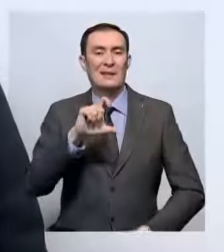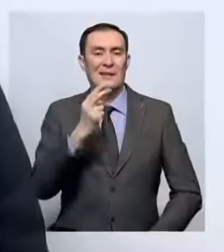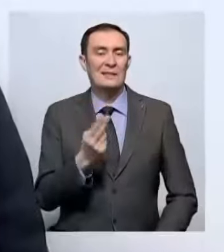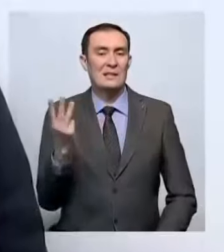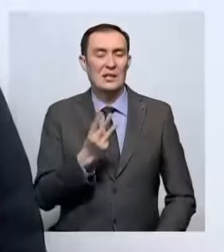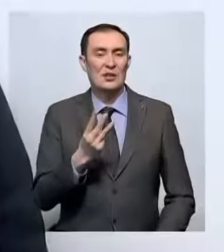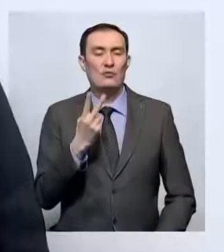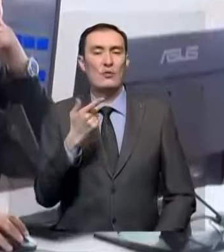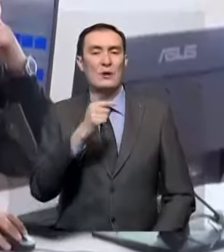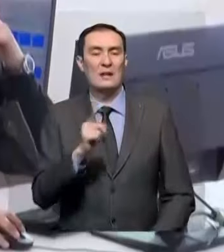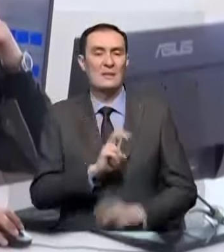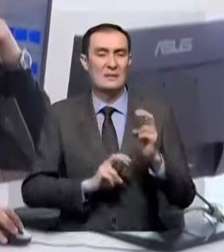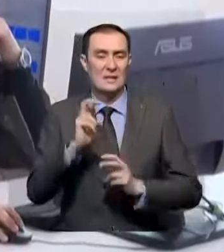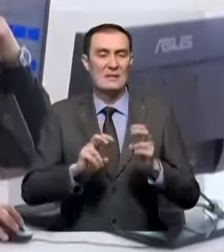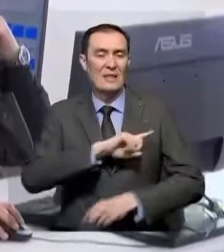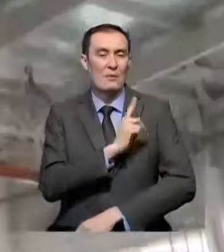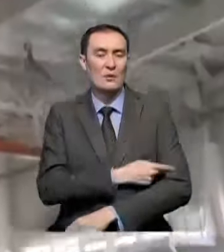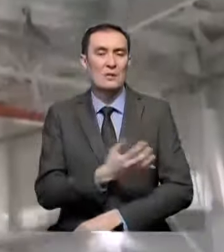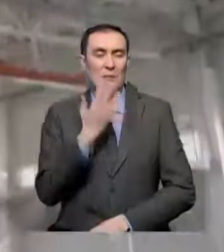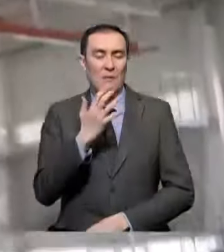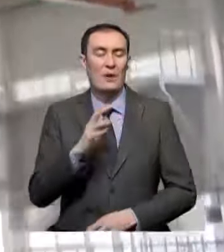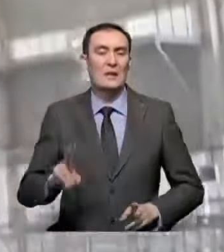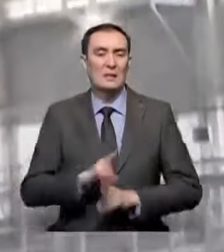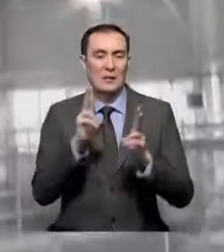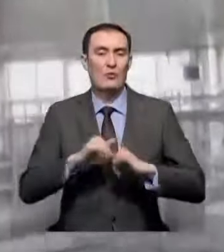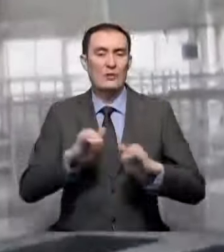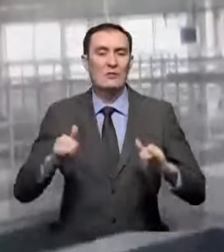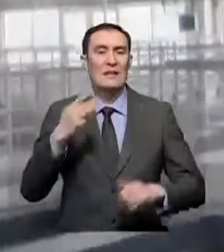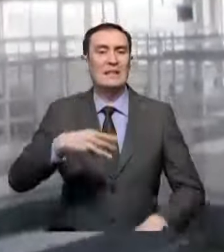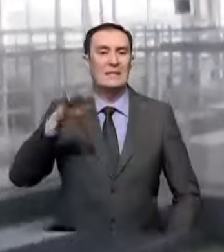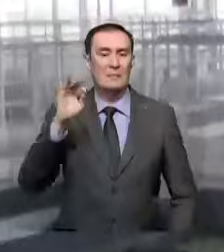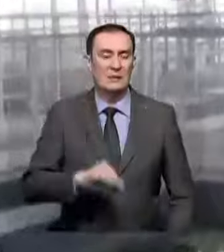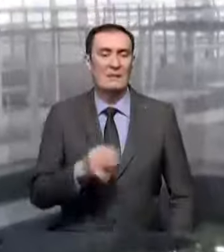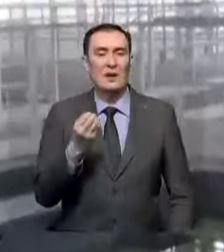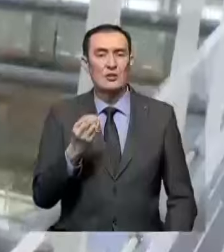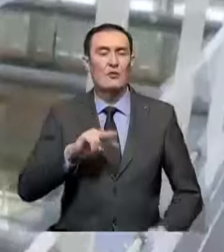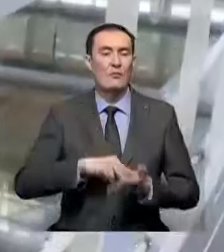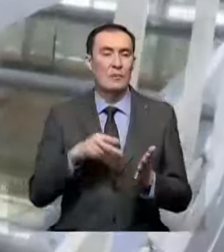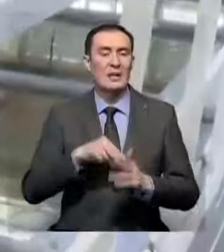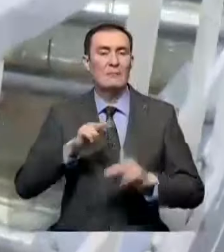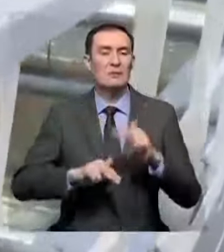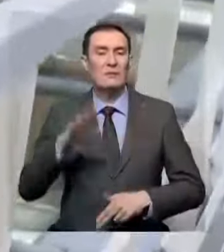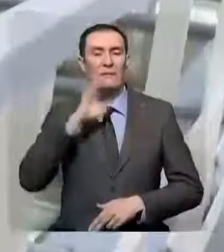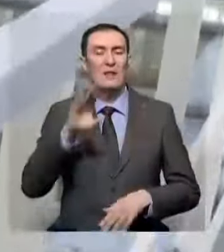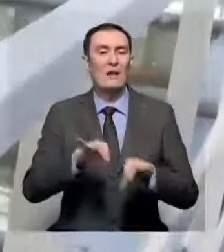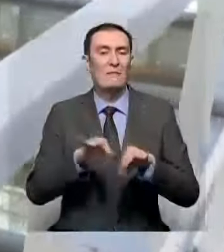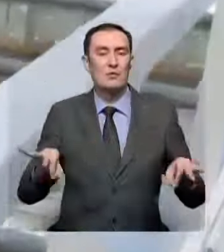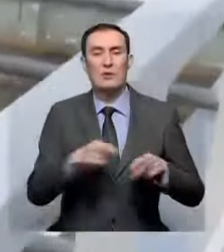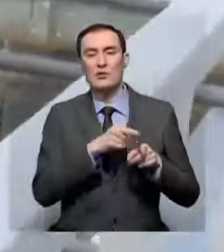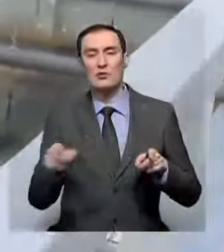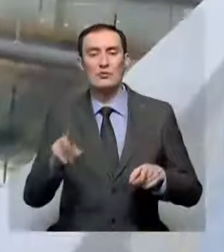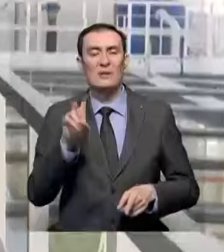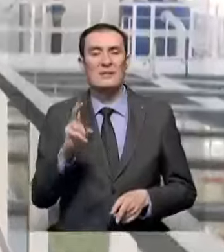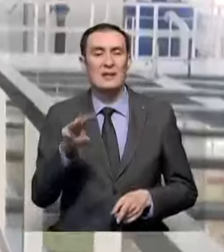ТЭЦ-3 и 2 газовых станций, тепловую мощность Астаны удалось увеличить на 30%. А еще в планах построить водовод